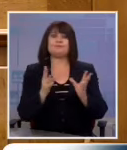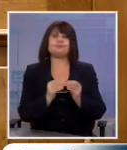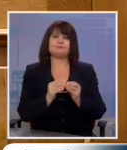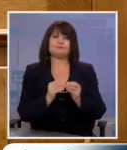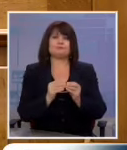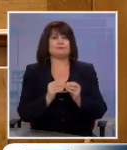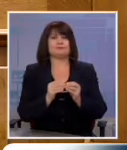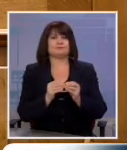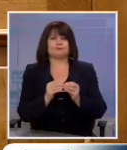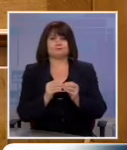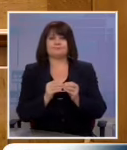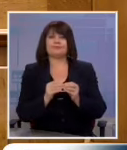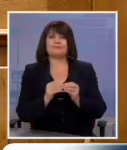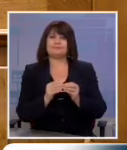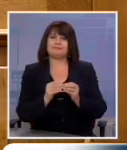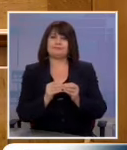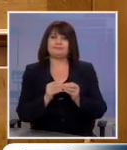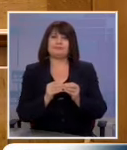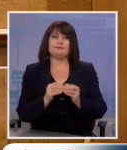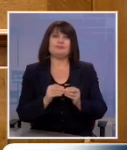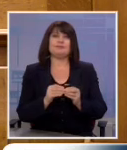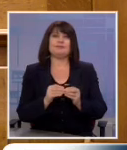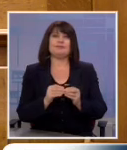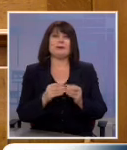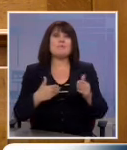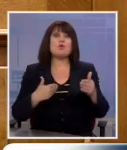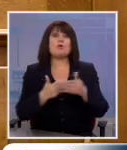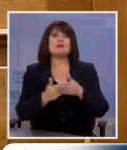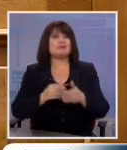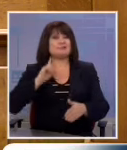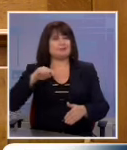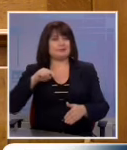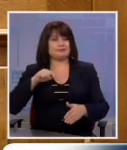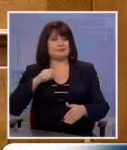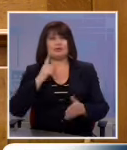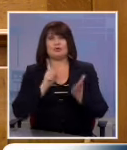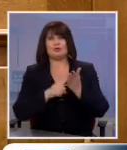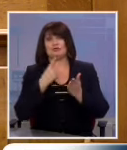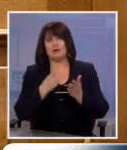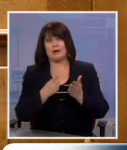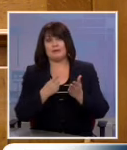στο θέμα της μη τηρήσεως των προθεσμιών που προβλέπει ο νόμος.